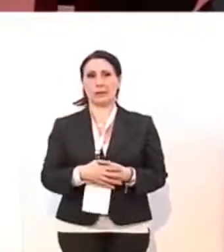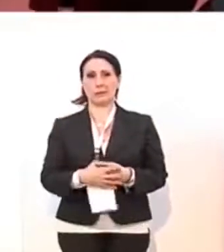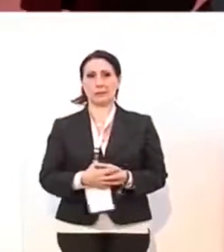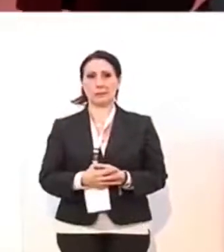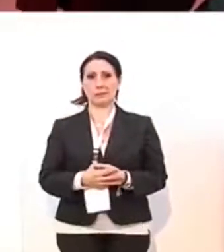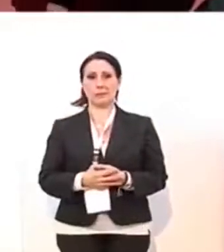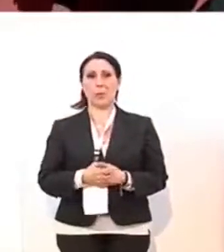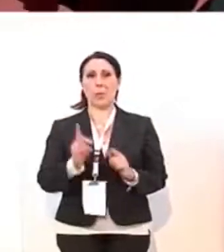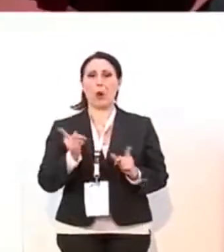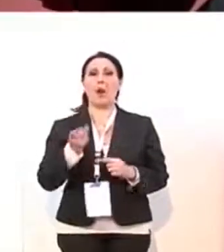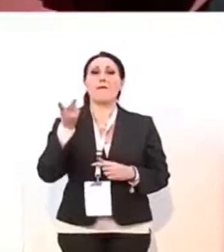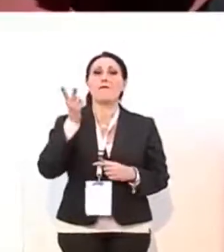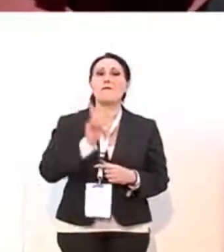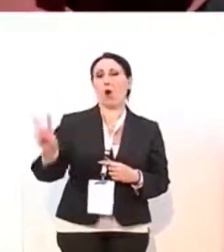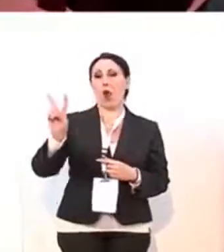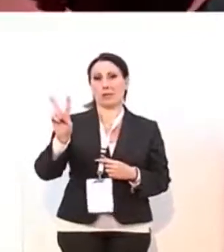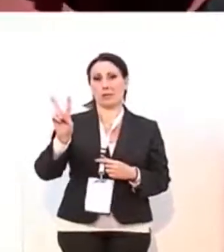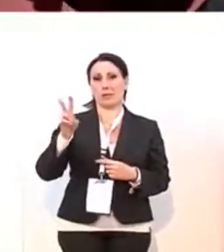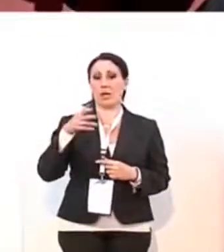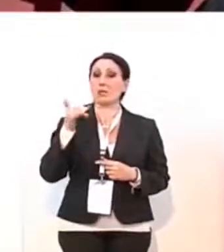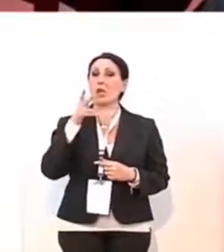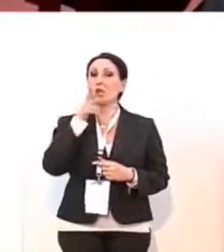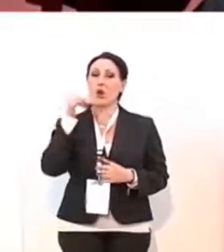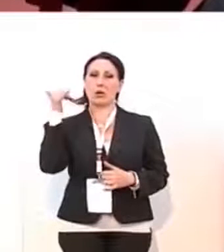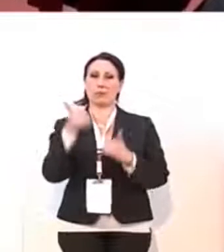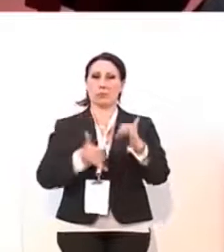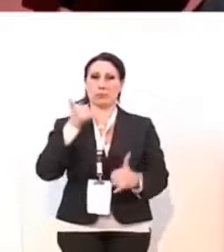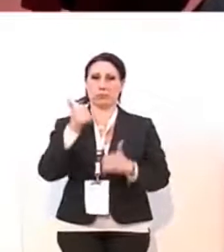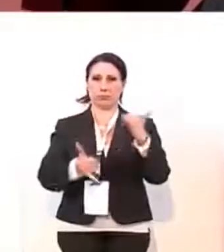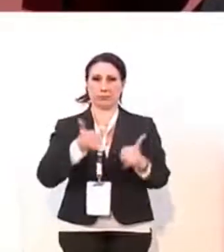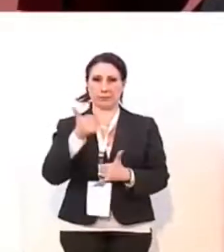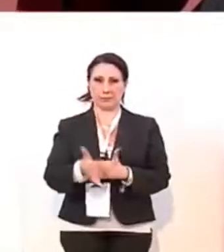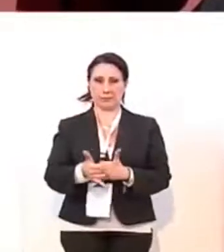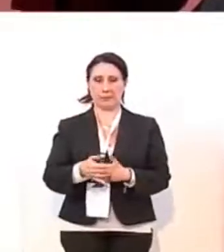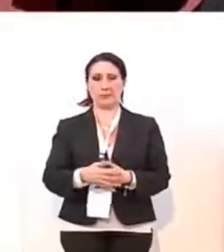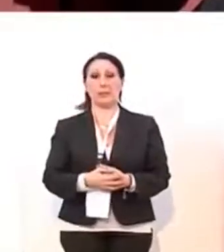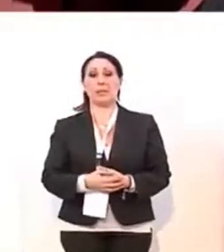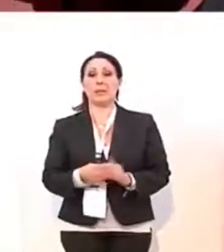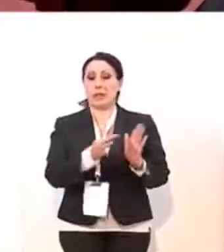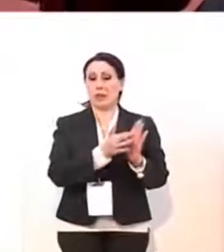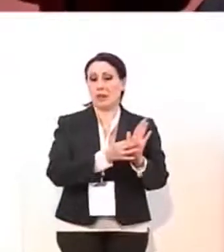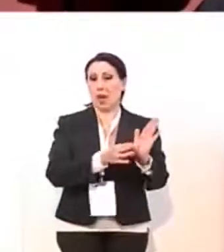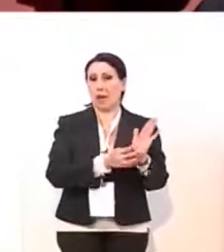donne, il problema del femminicidio in Italia. Allora, i dati sulla violenza ci dicono che